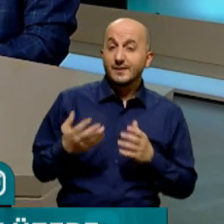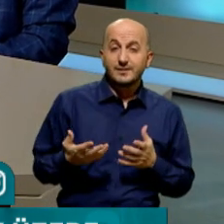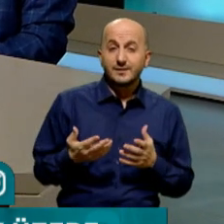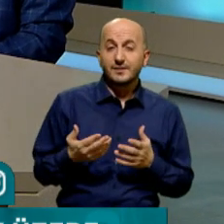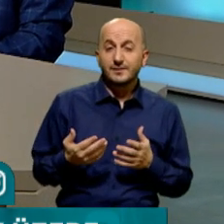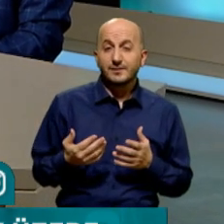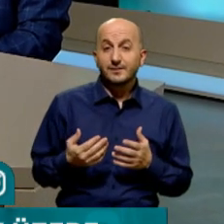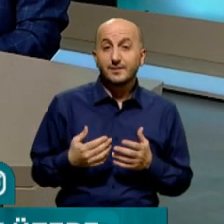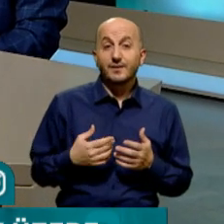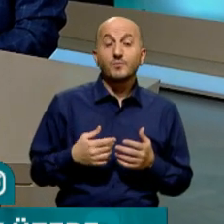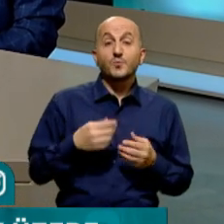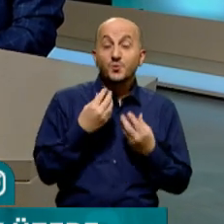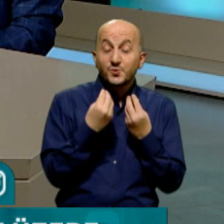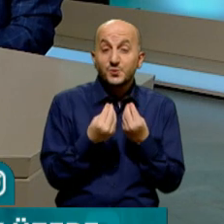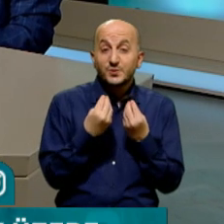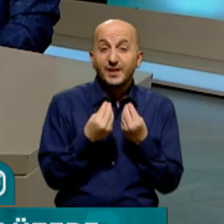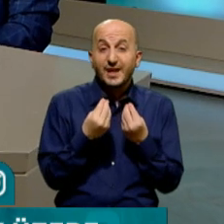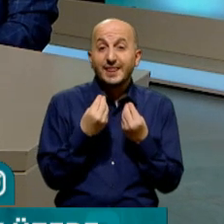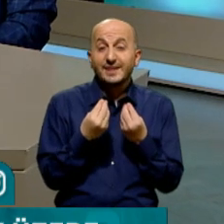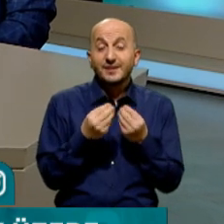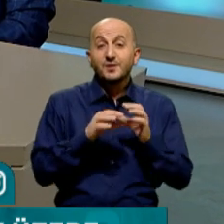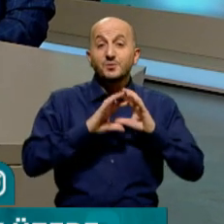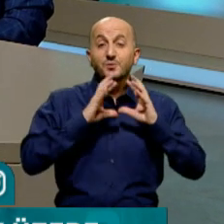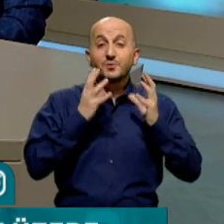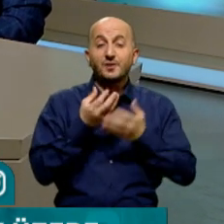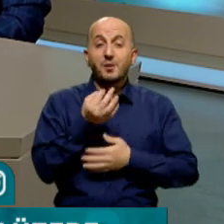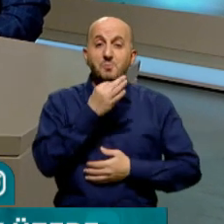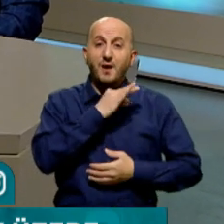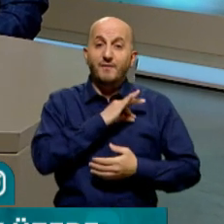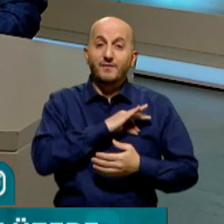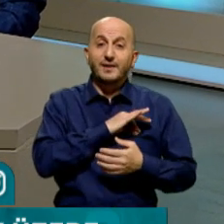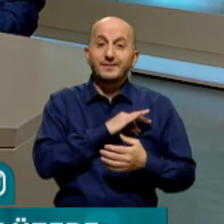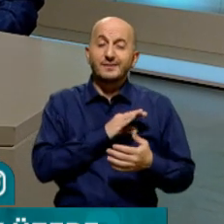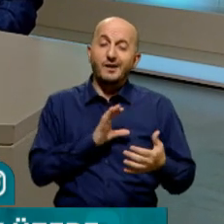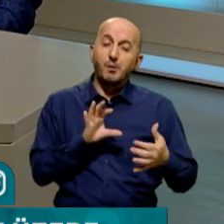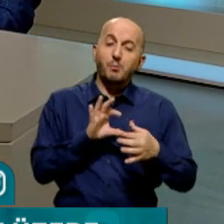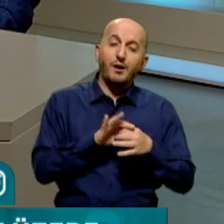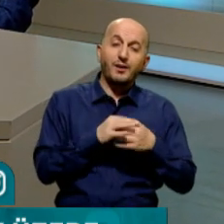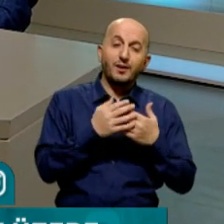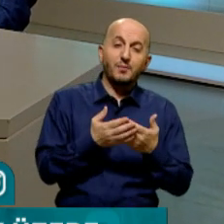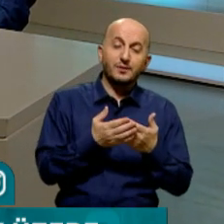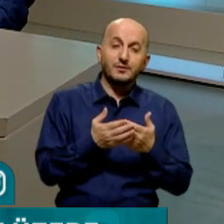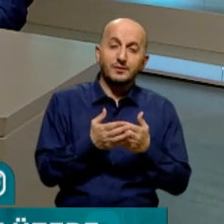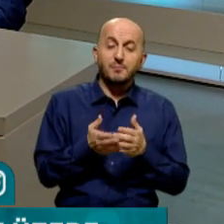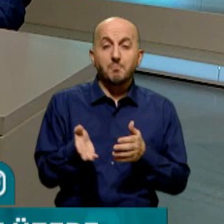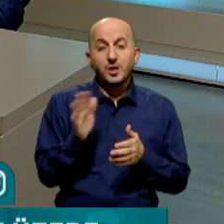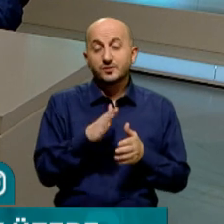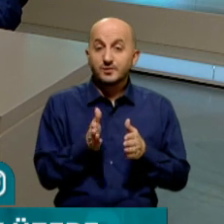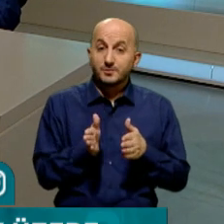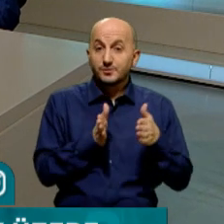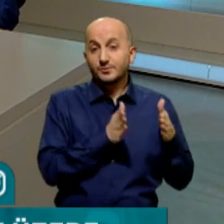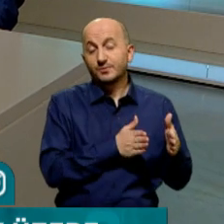gibi güzellikleri dünya menfaatine alet etmektir. Orada da işin başka bir boyutu. O başka bir